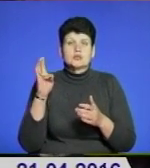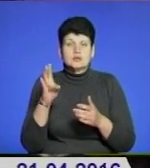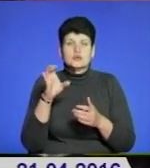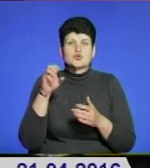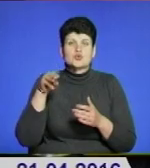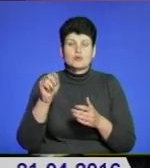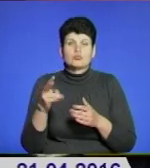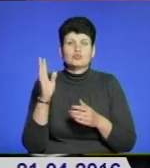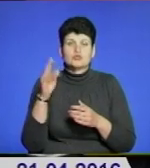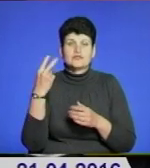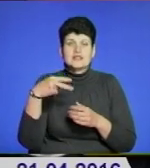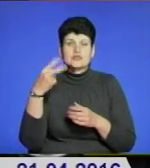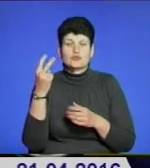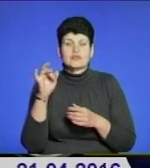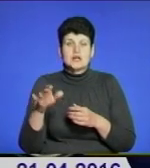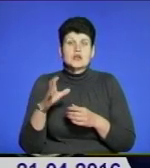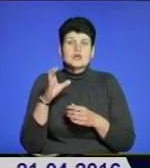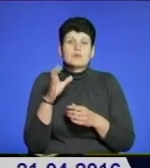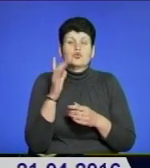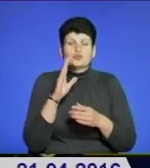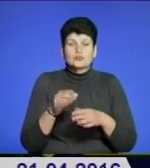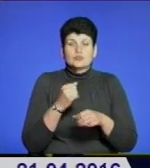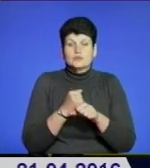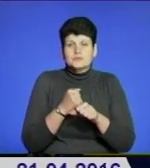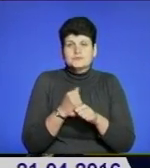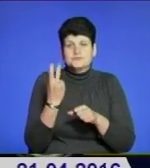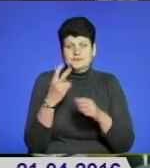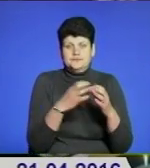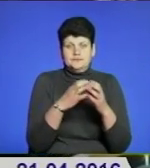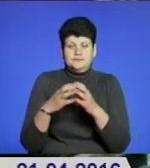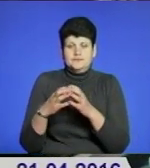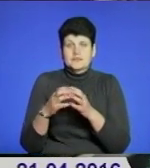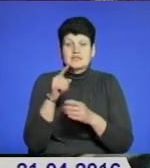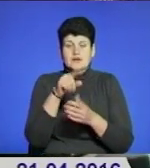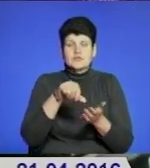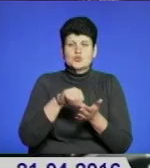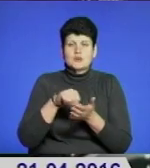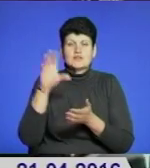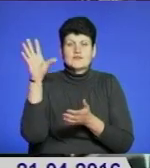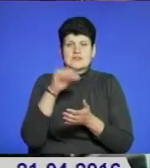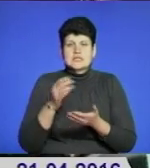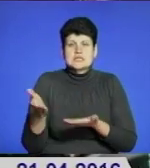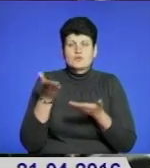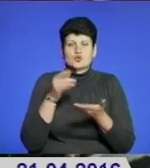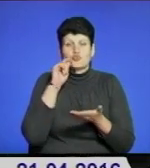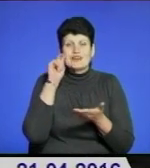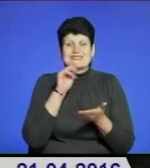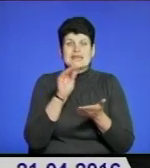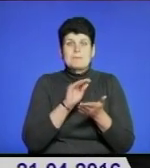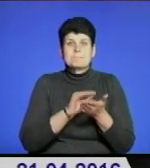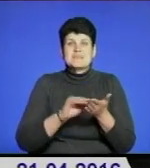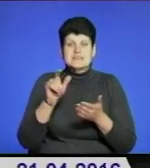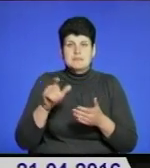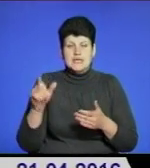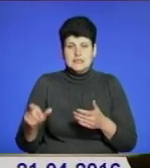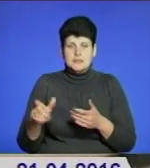22 квітня. «Субпродукт» і «Бодхісатва» творитиме весь саунд-дизайн цієї акції. Там виступатимуть усі запрошені українські письменники. «Субпродукт»